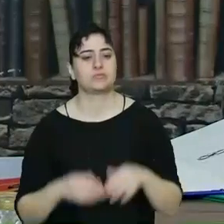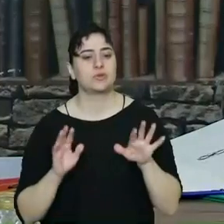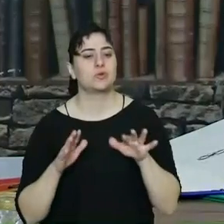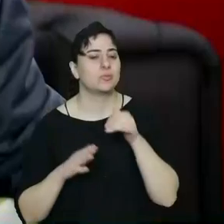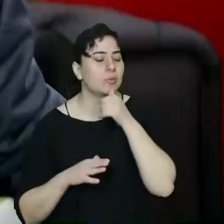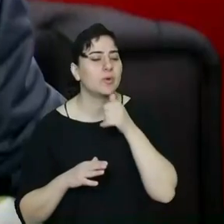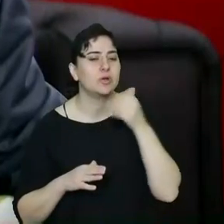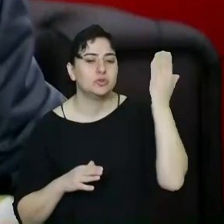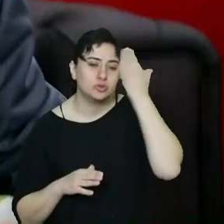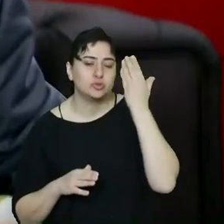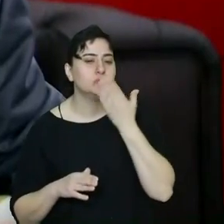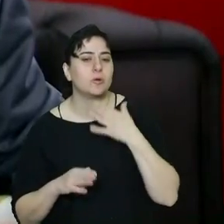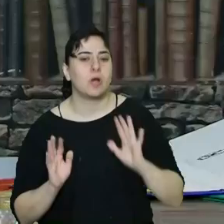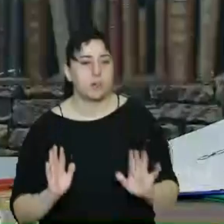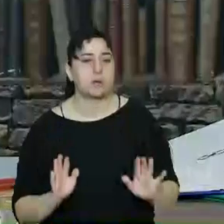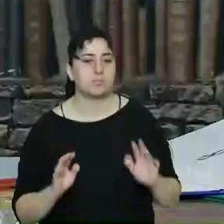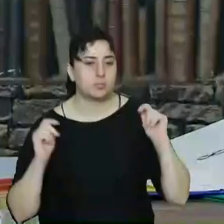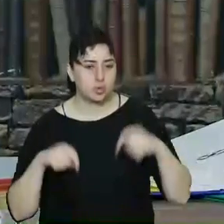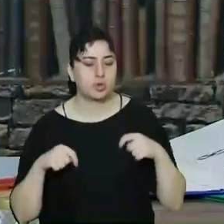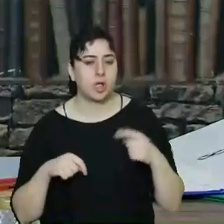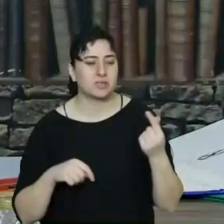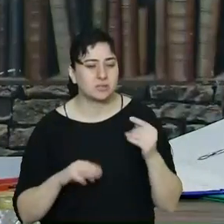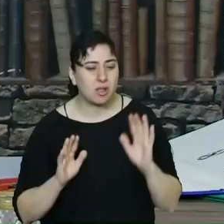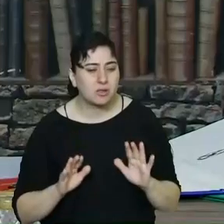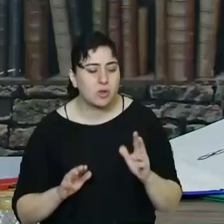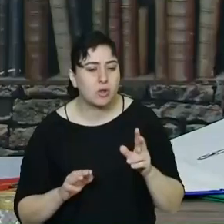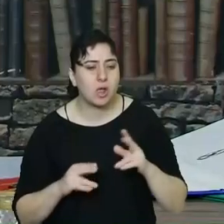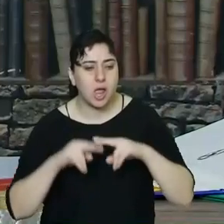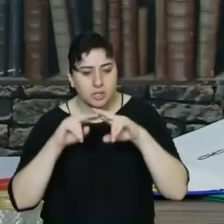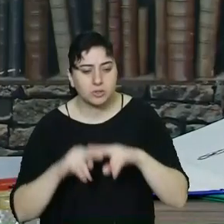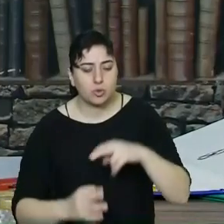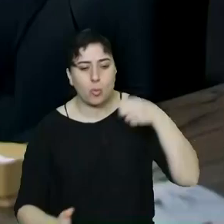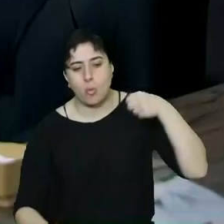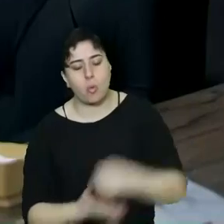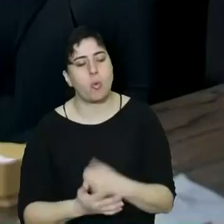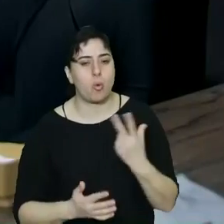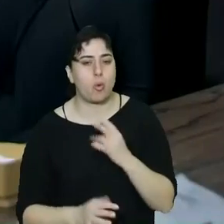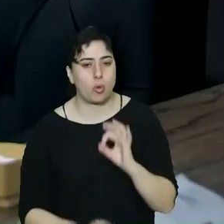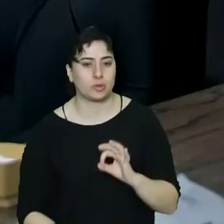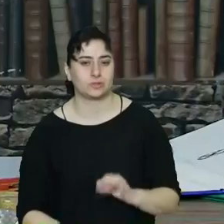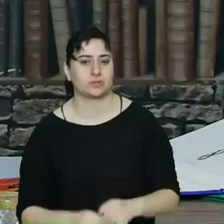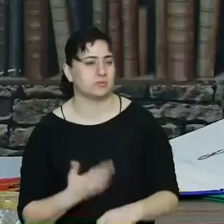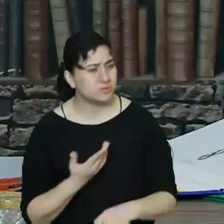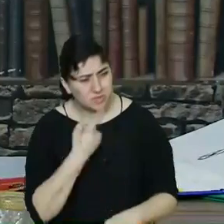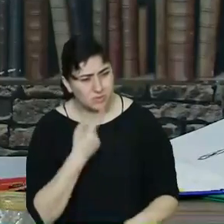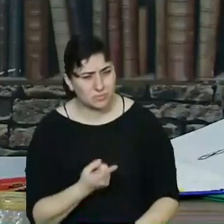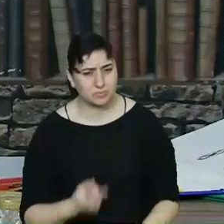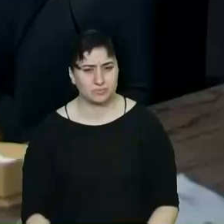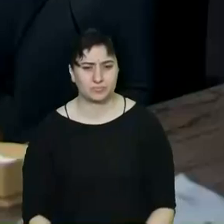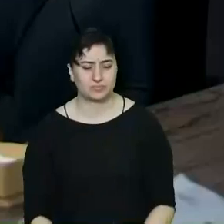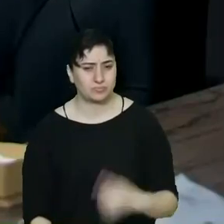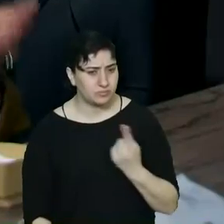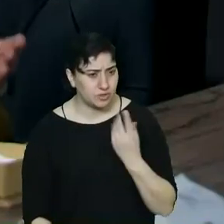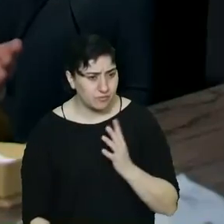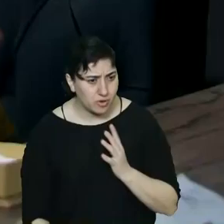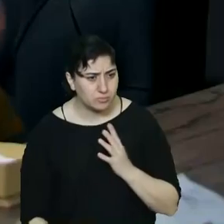babacığım, kalas düşmedi ama bugün az kalsın asansörle zemine çakılıyordum. Ne diyorsun sen oğlum? Bir şey